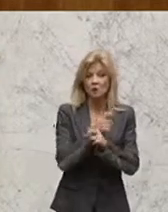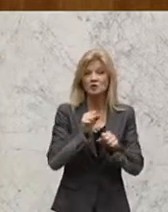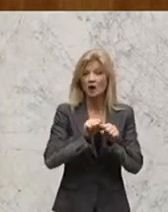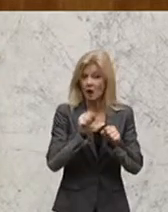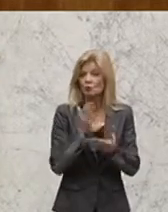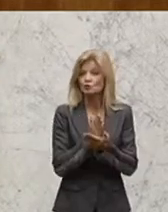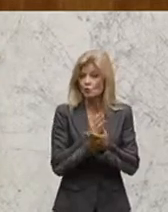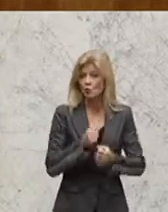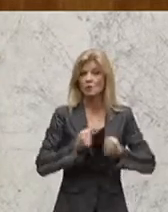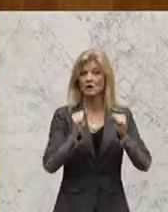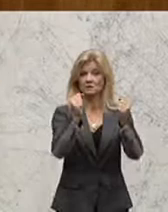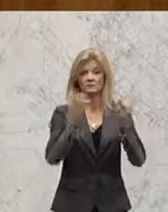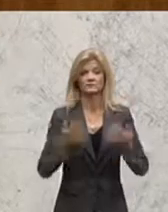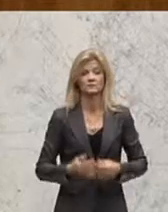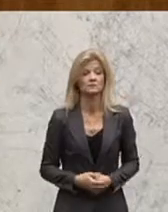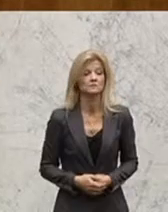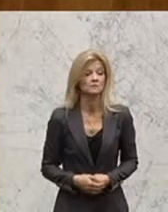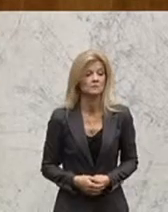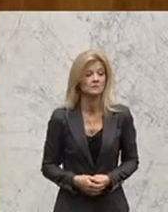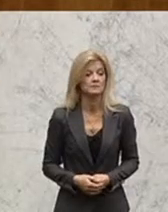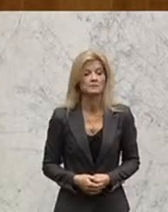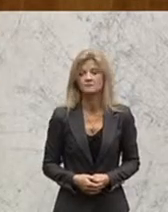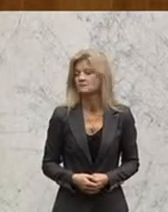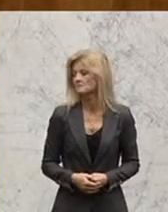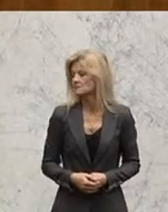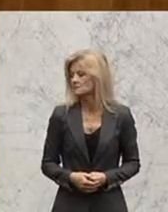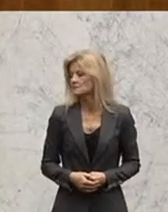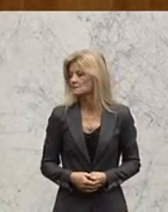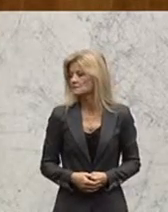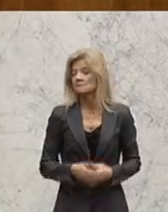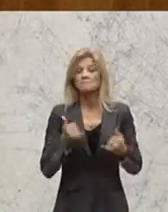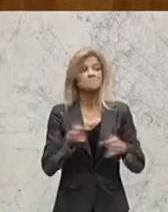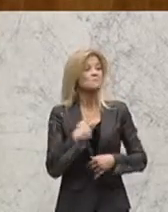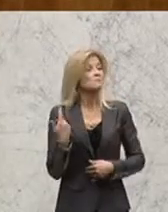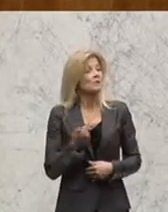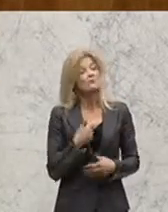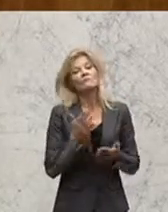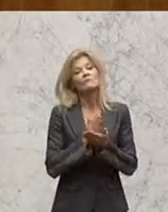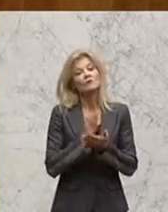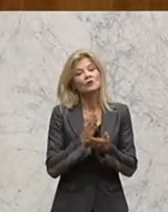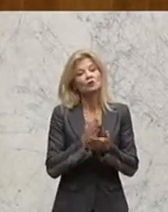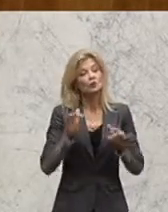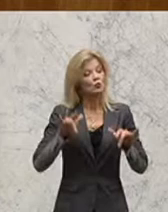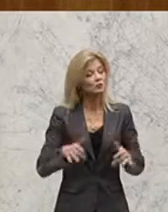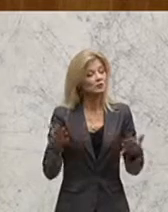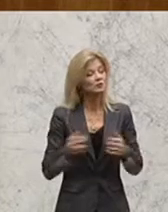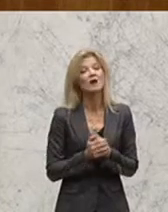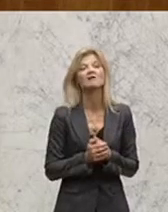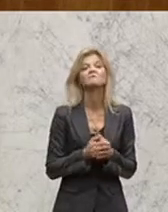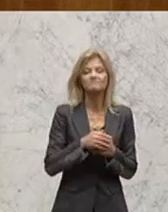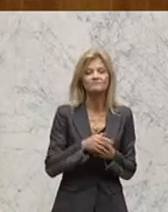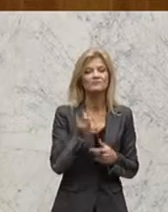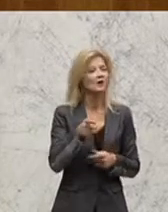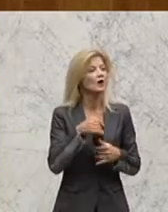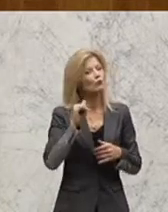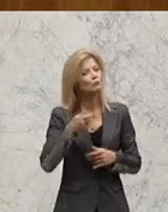ist. Mittlerweile haben wir es so weit gebracht, dass sogar unsere Terrorfahnder an den Schulen vor dem Dschihad